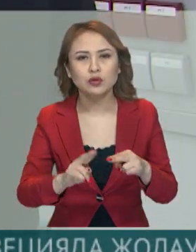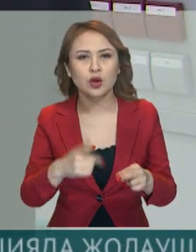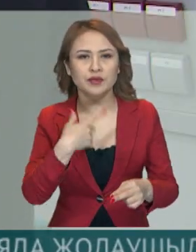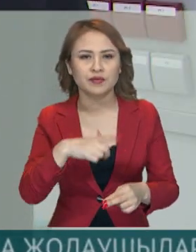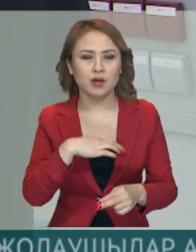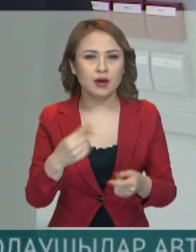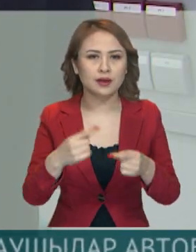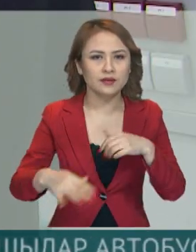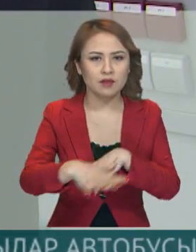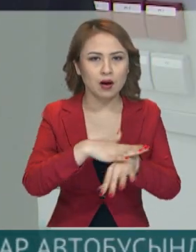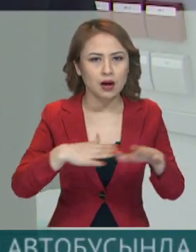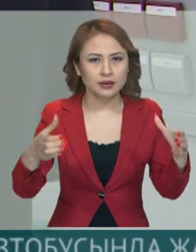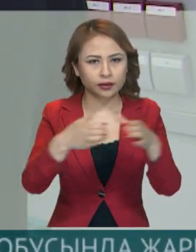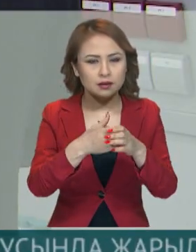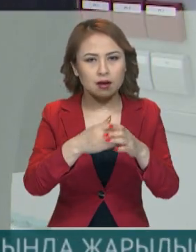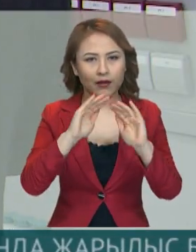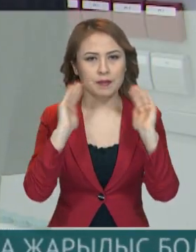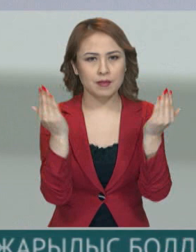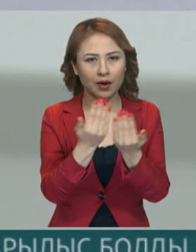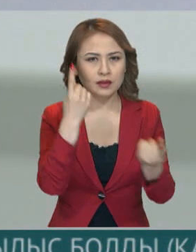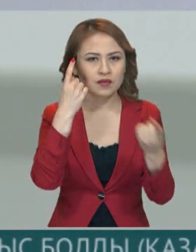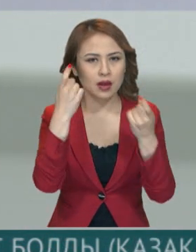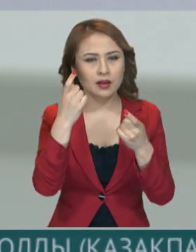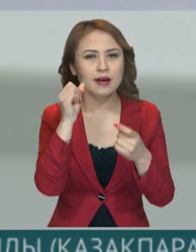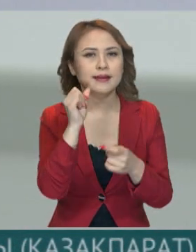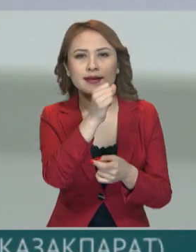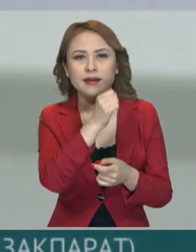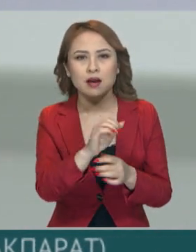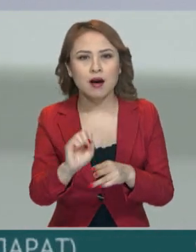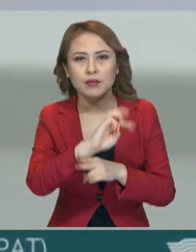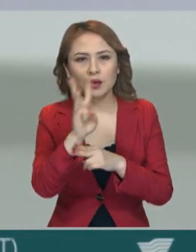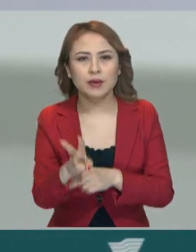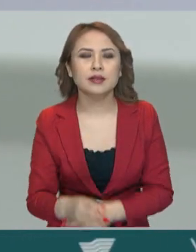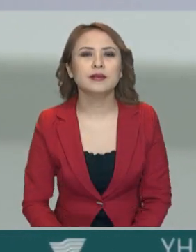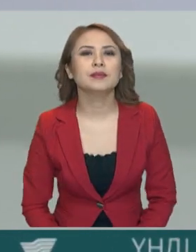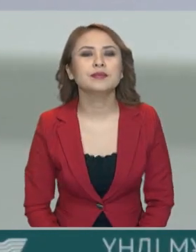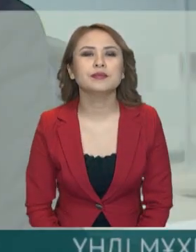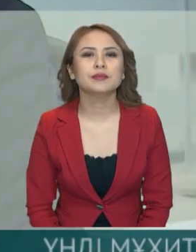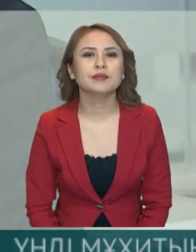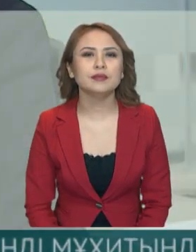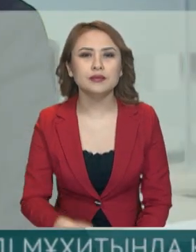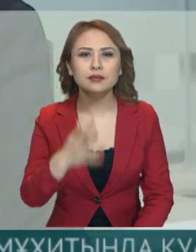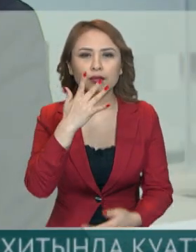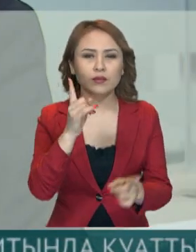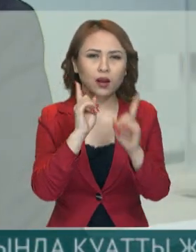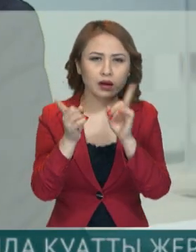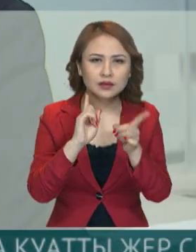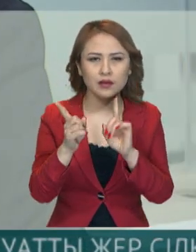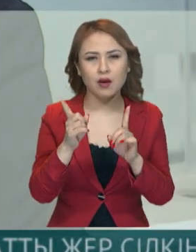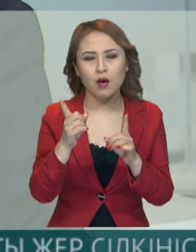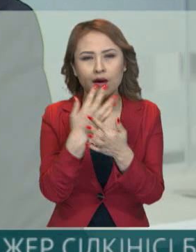кезегінде елдің ақпараттық қауіпсіздігінің сақталуын қамтамасыз етеді. Шетелдік конференцияларда, үлкен